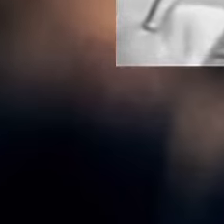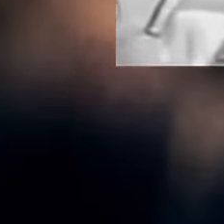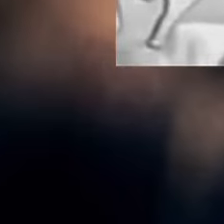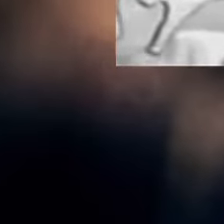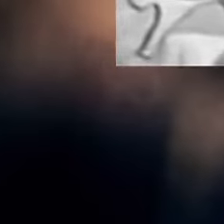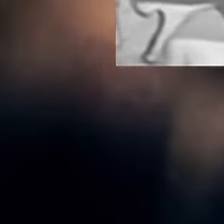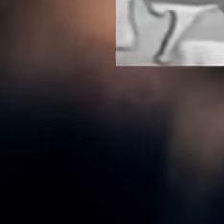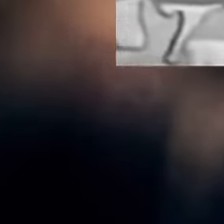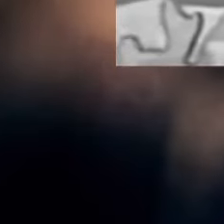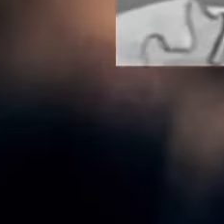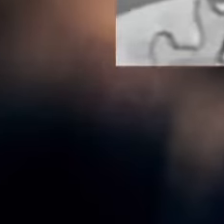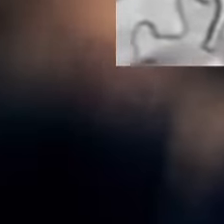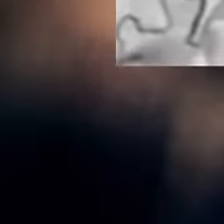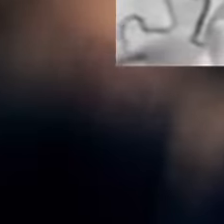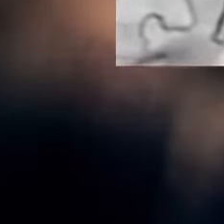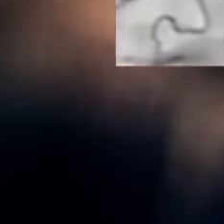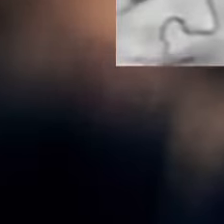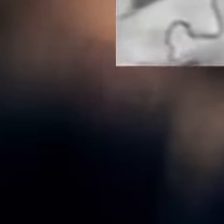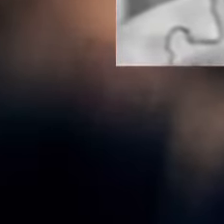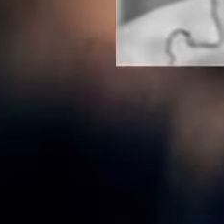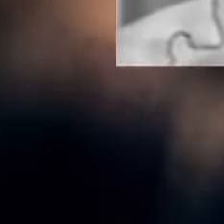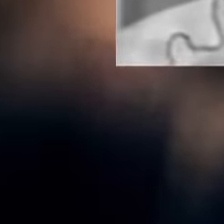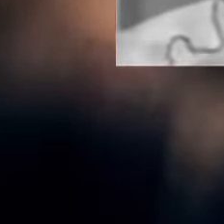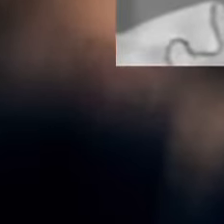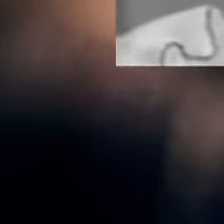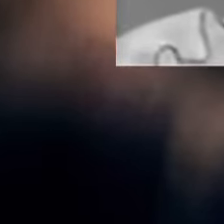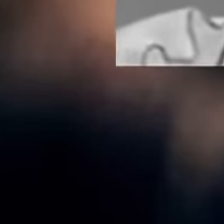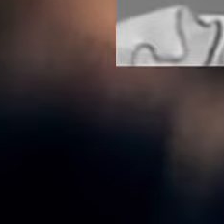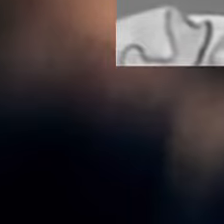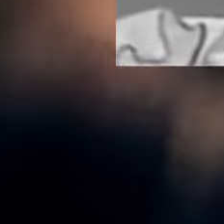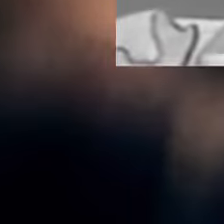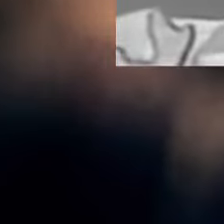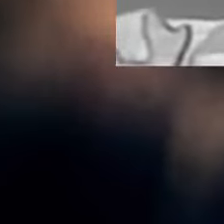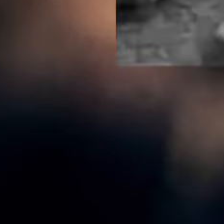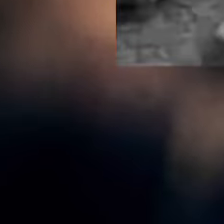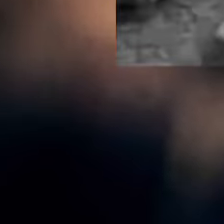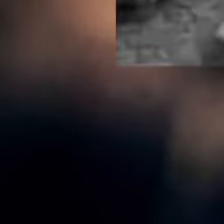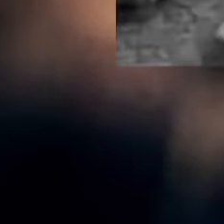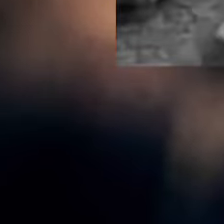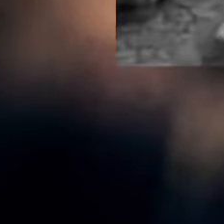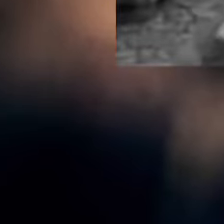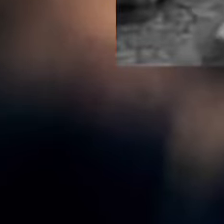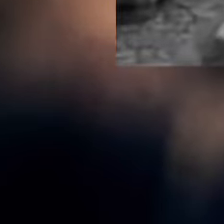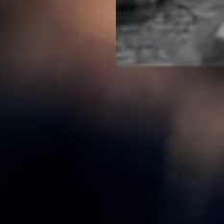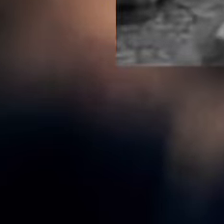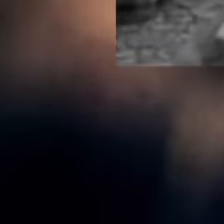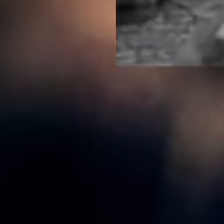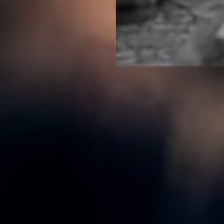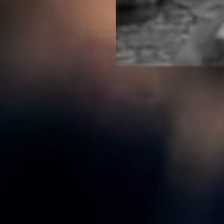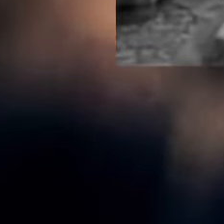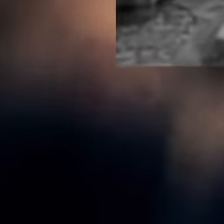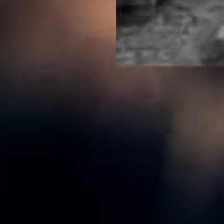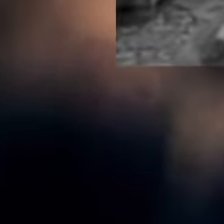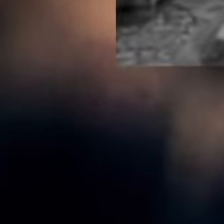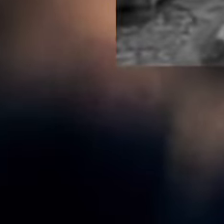في الحكومه. انت ضربت ست طعميات يا اخويا بالهنا والشفا يا سي السيد. ربنا يكبر بخاطرك يا مرات ابويا والله. كل كل